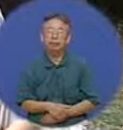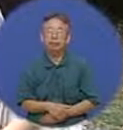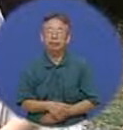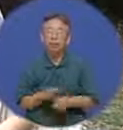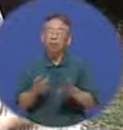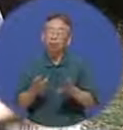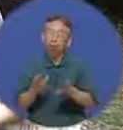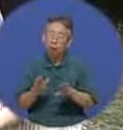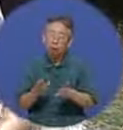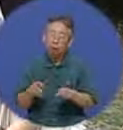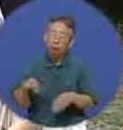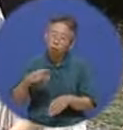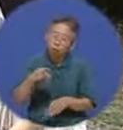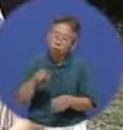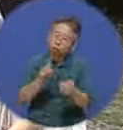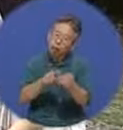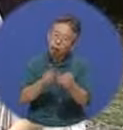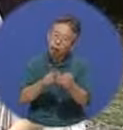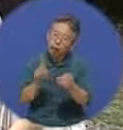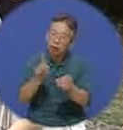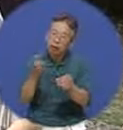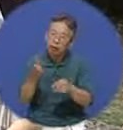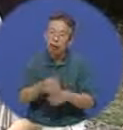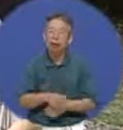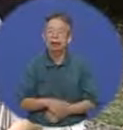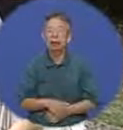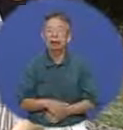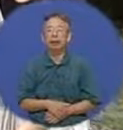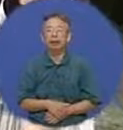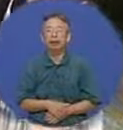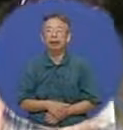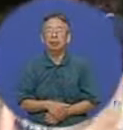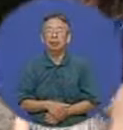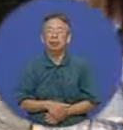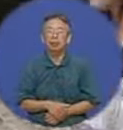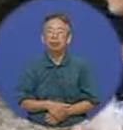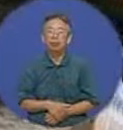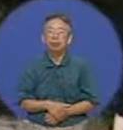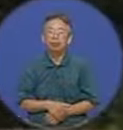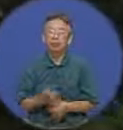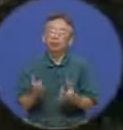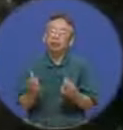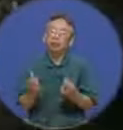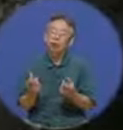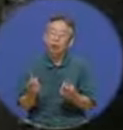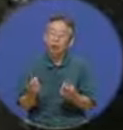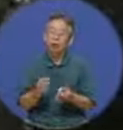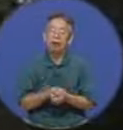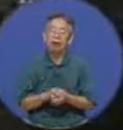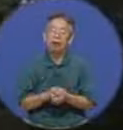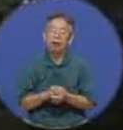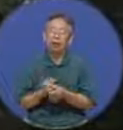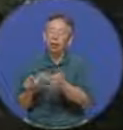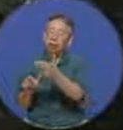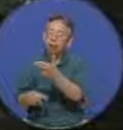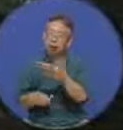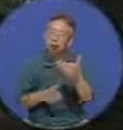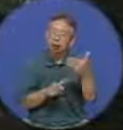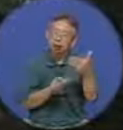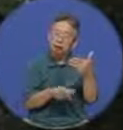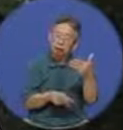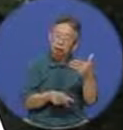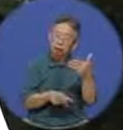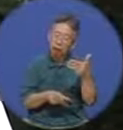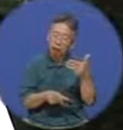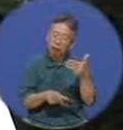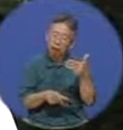今回のこのウォークの狙いっていうのはどういうところにあるんですか？ そうですね、まあ、この7月8月で世界遺